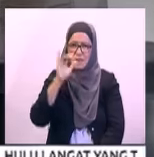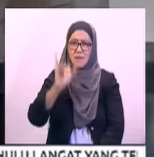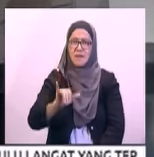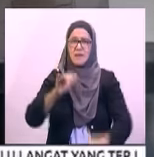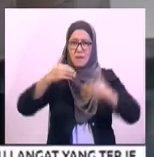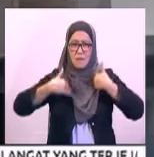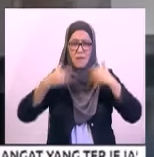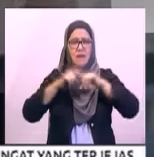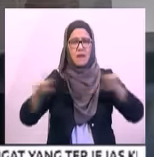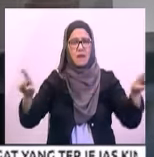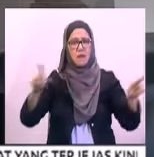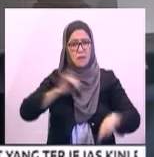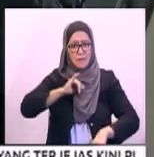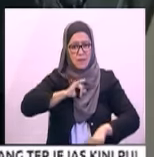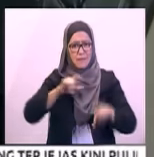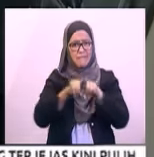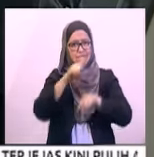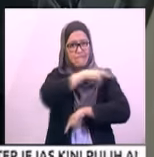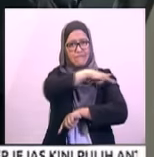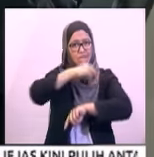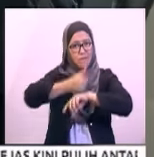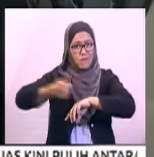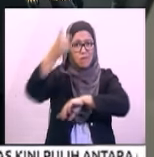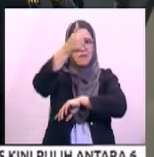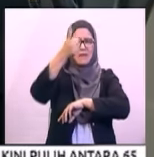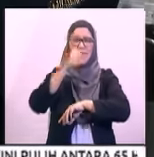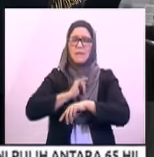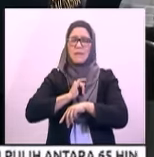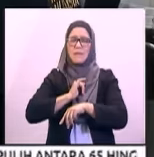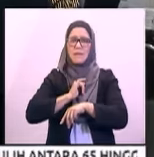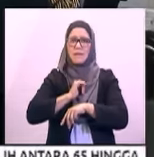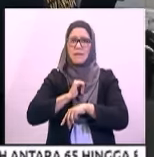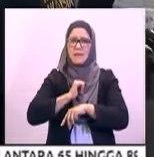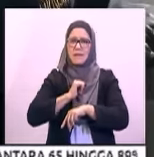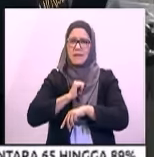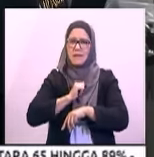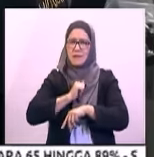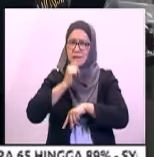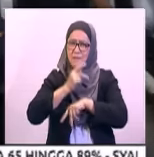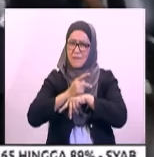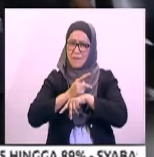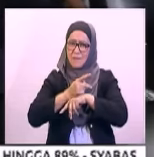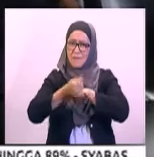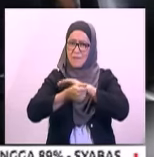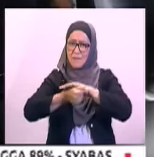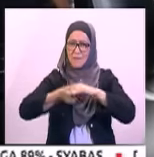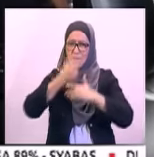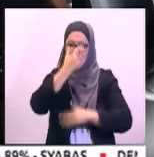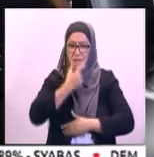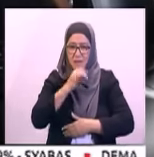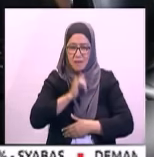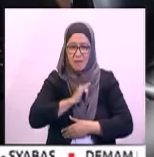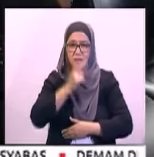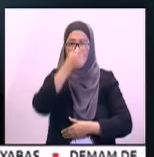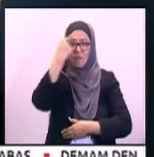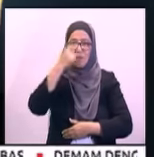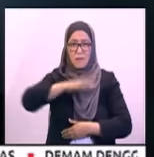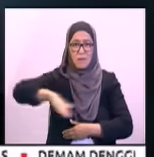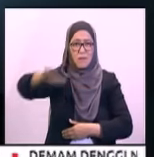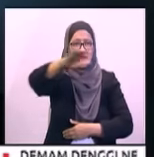saya simpan perasaan sedih supaya saya punya anggota sentiasa